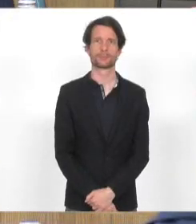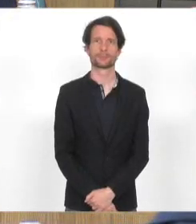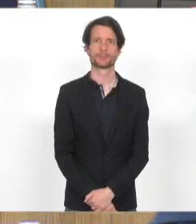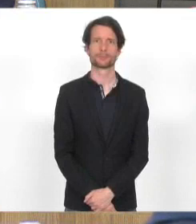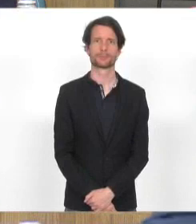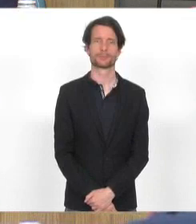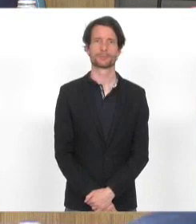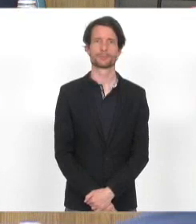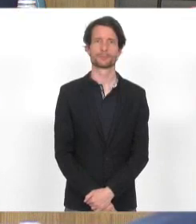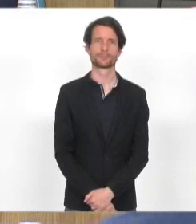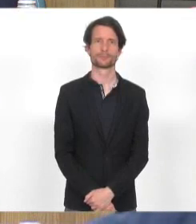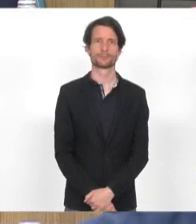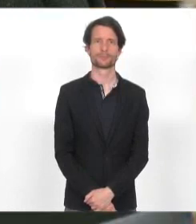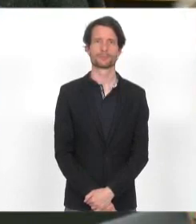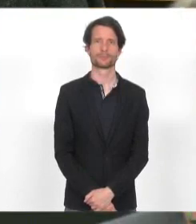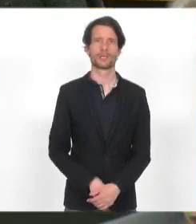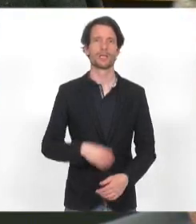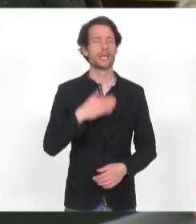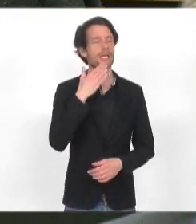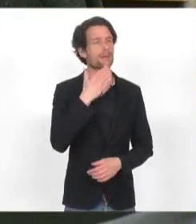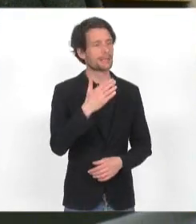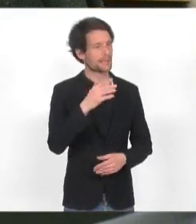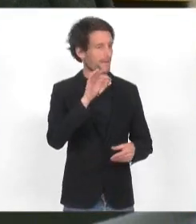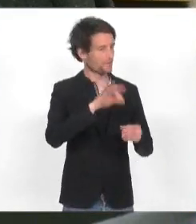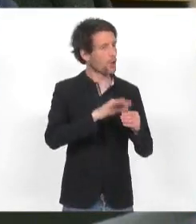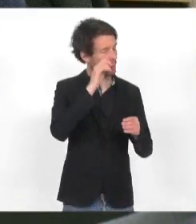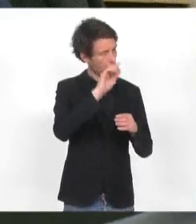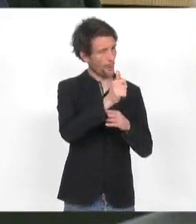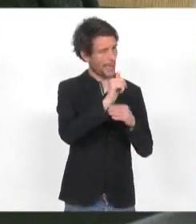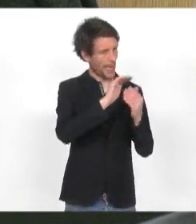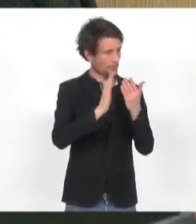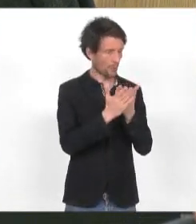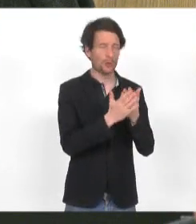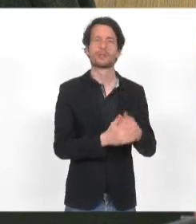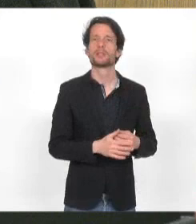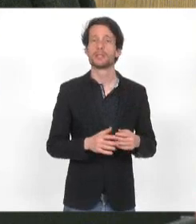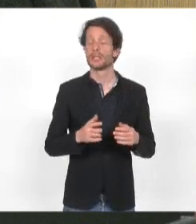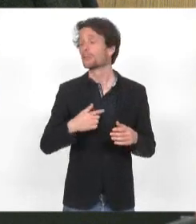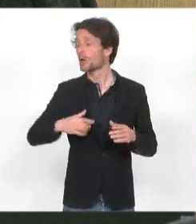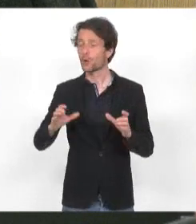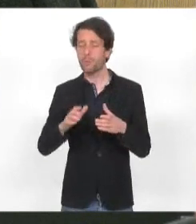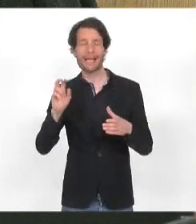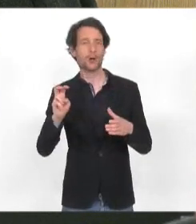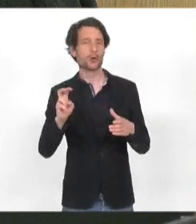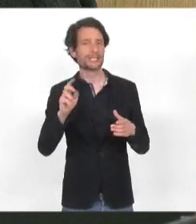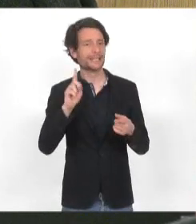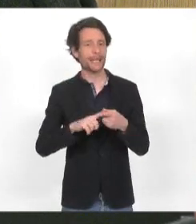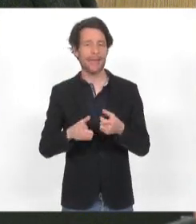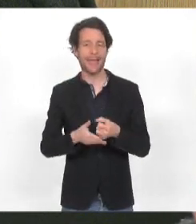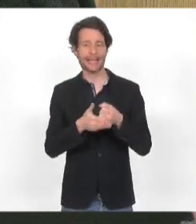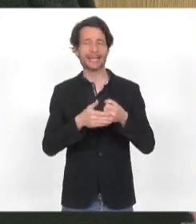Merci. Merci donc pour le vote pour le premier amendement. Je tenais à rappeler la position des écologistes concernant les aides